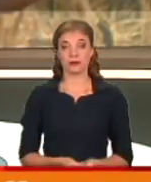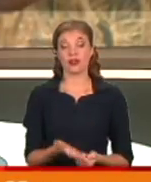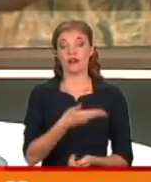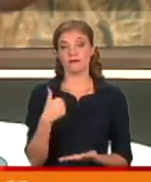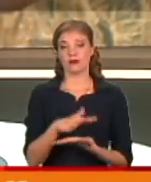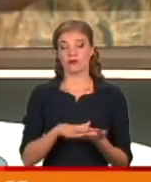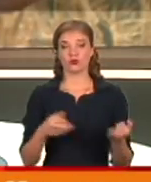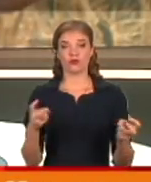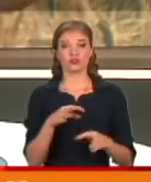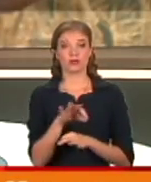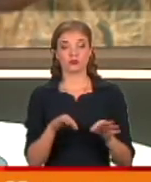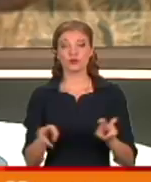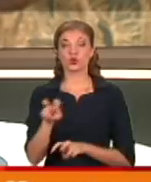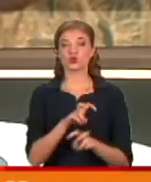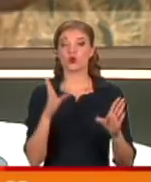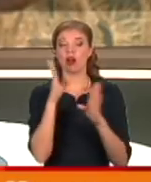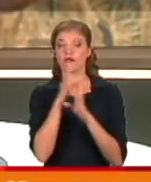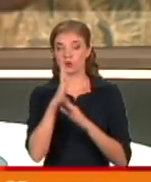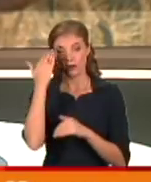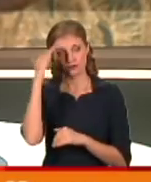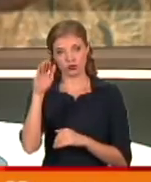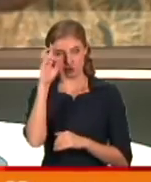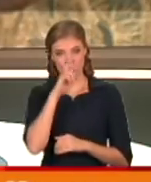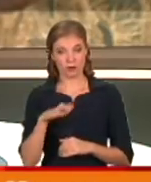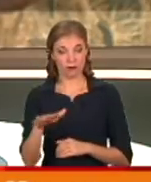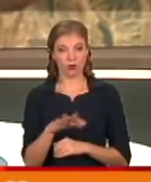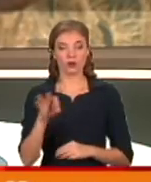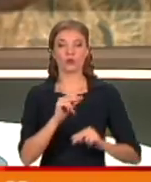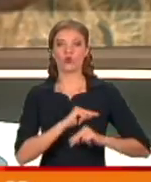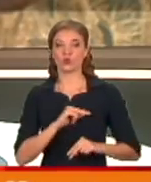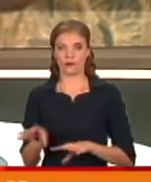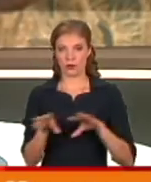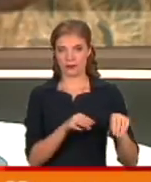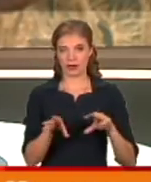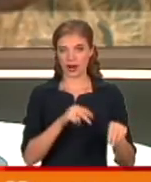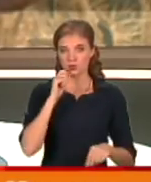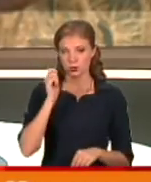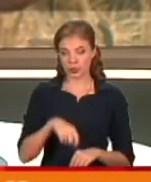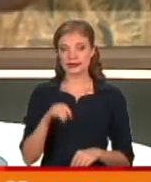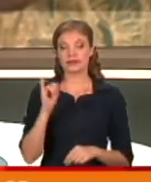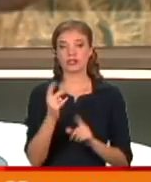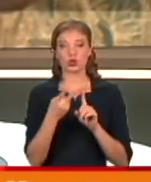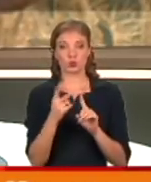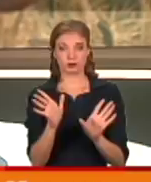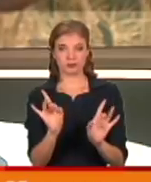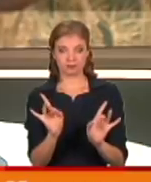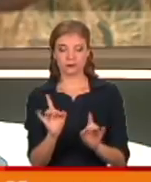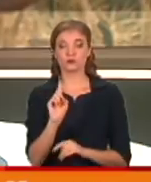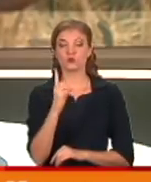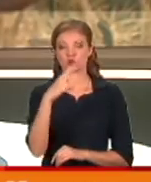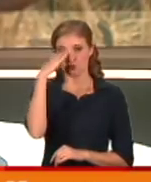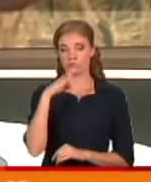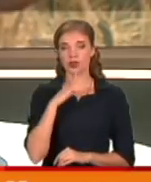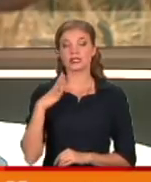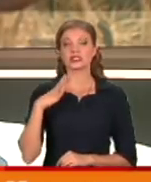Ми продовжуємо спецпроект «Шукав долі в чужім полі» про трудову міграцію українців. І в другій серії покажемо, чому